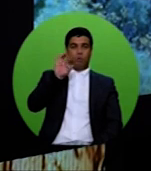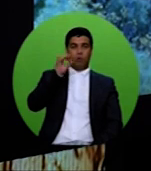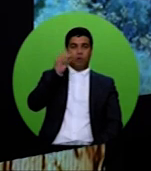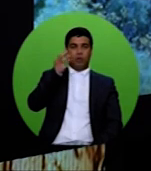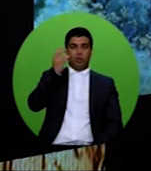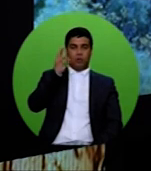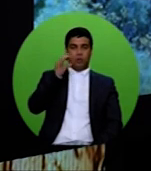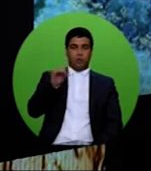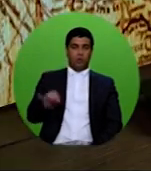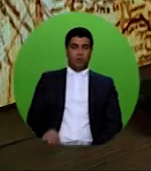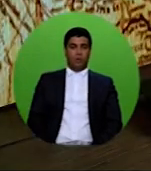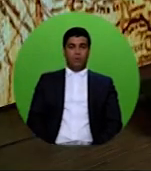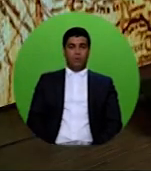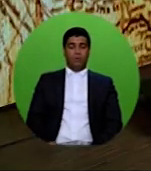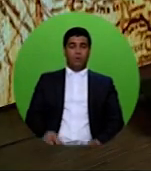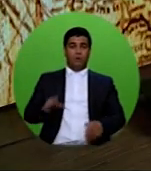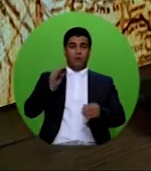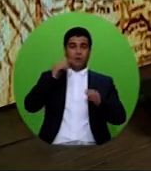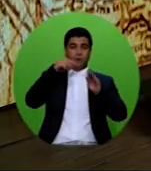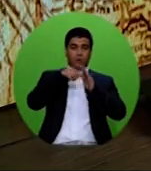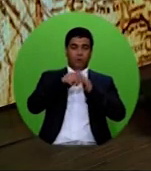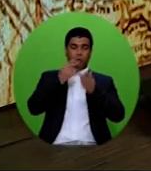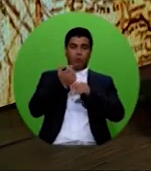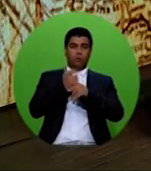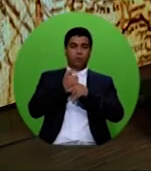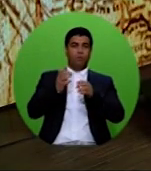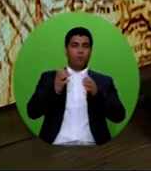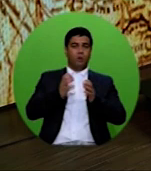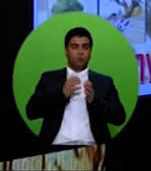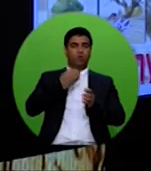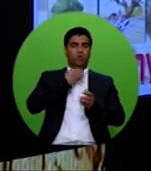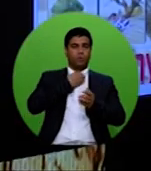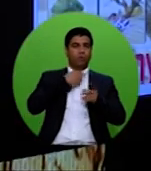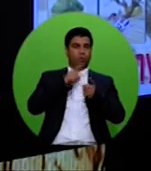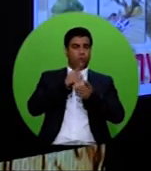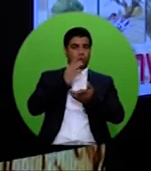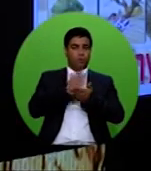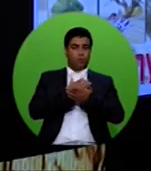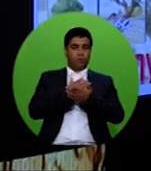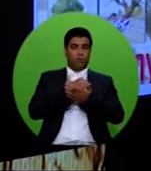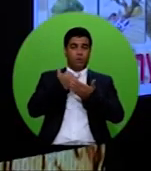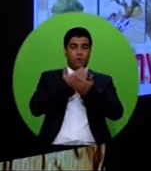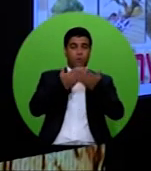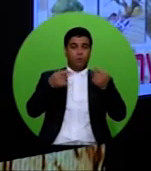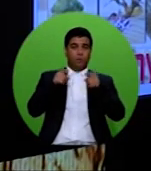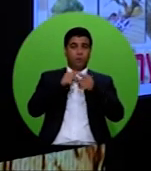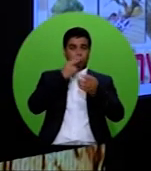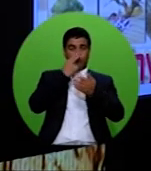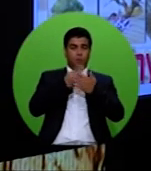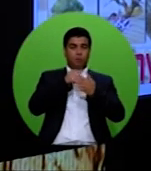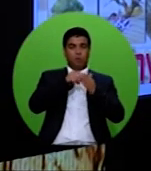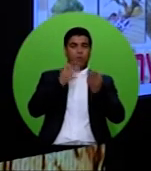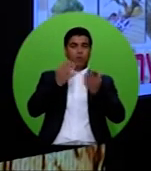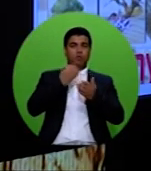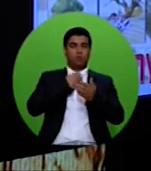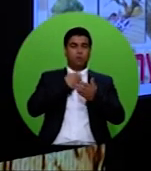боярышник. Также, ребята, территория богата и животным миром. Давайте посмотрим, какие животные живут